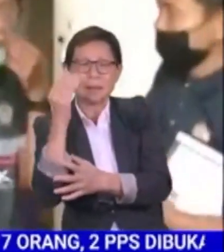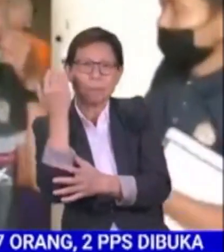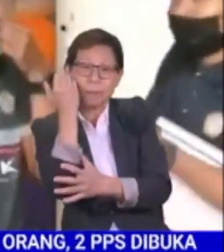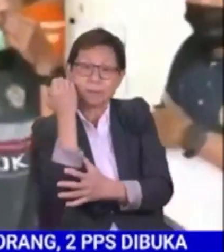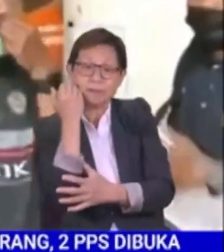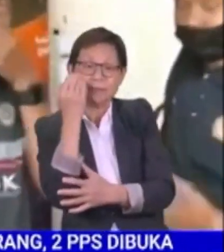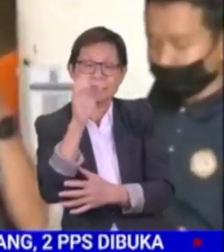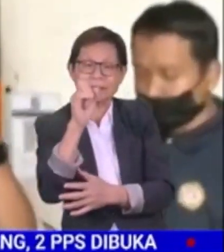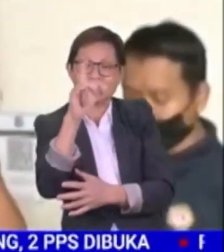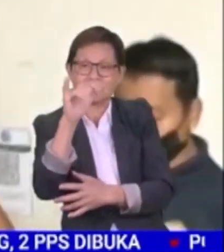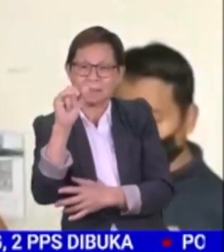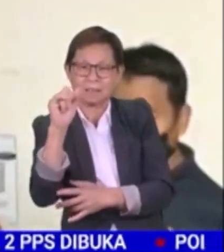Nur